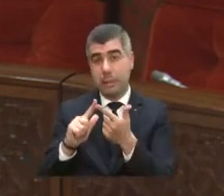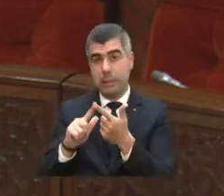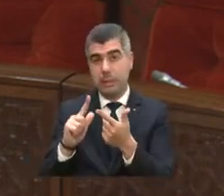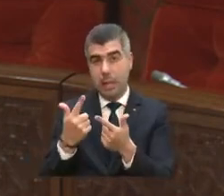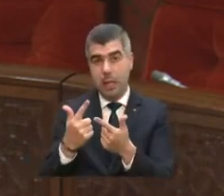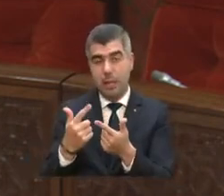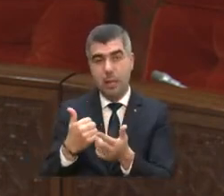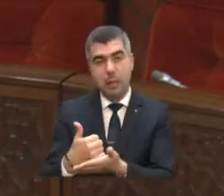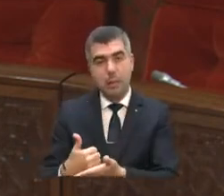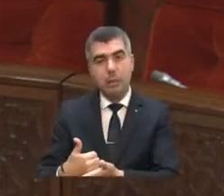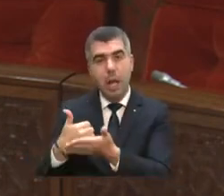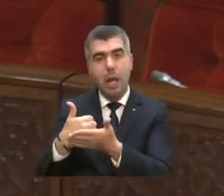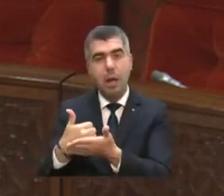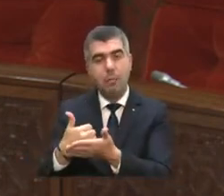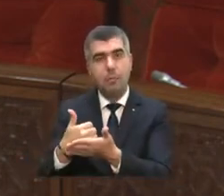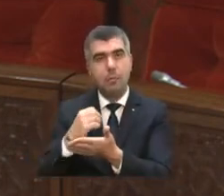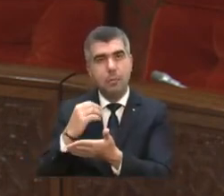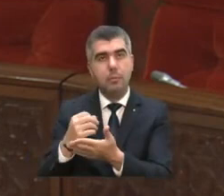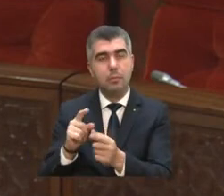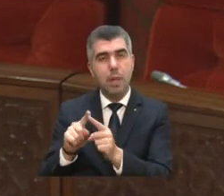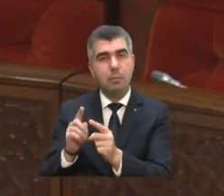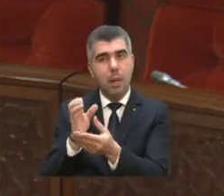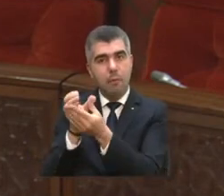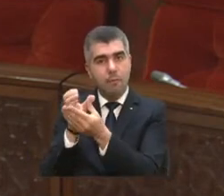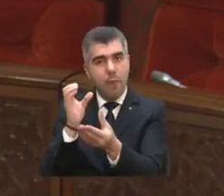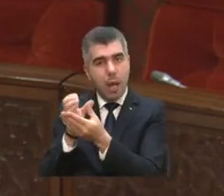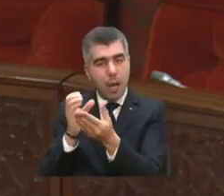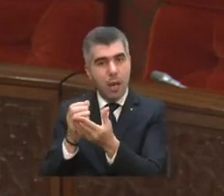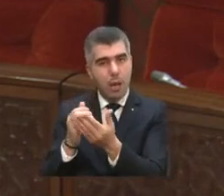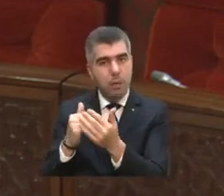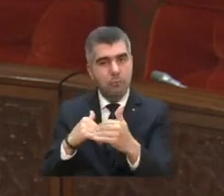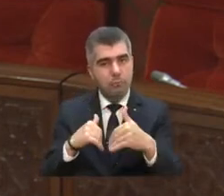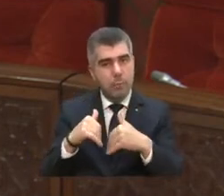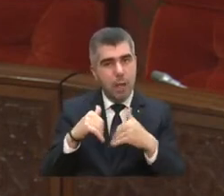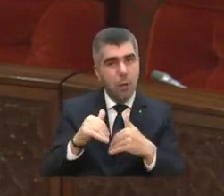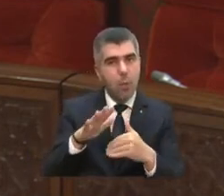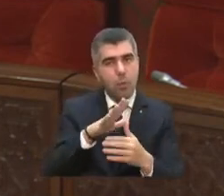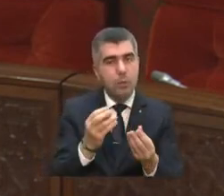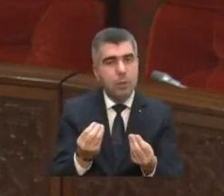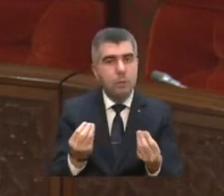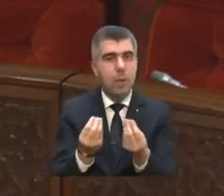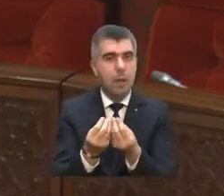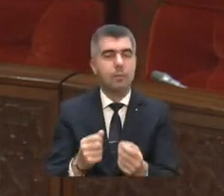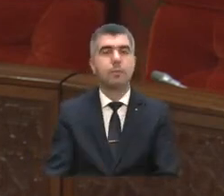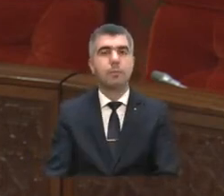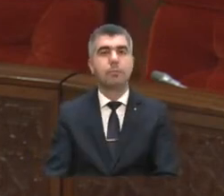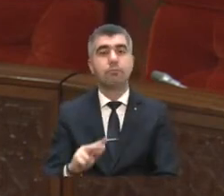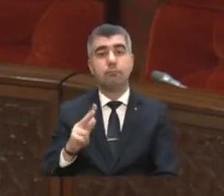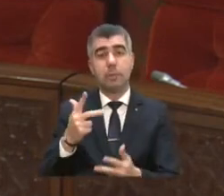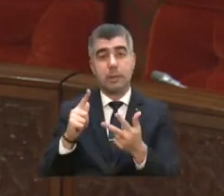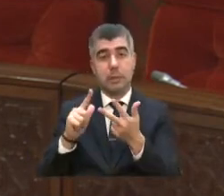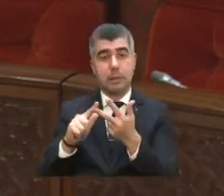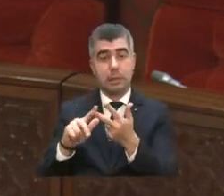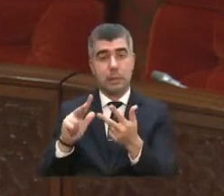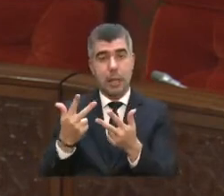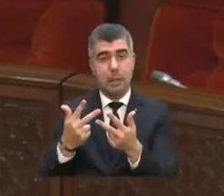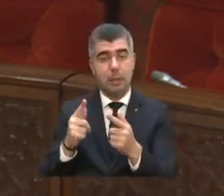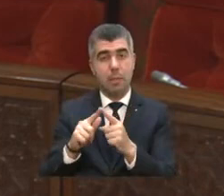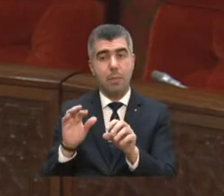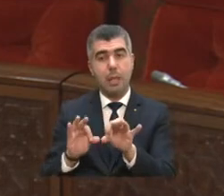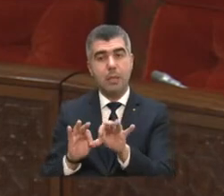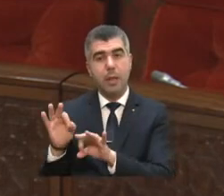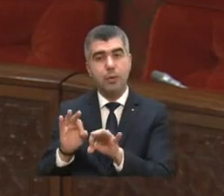دعم الحكمة الجيدة في قطاعي النقل واللوجستيك ببلادنا. ثالثا، تحيين الاستراتيجيات